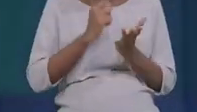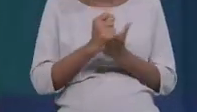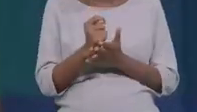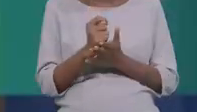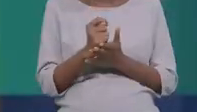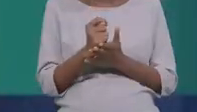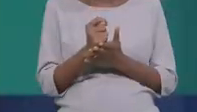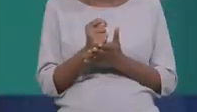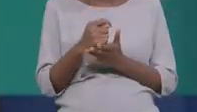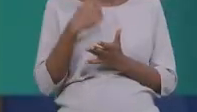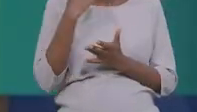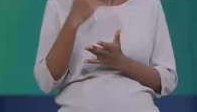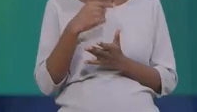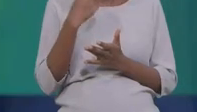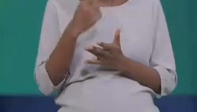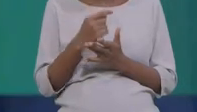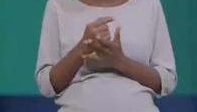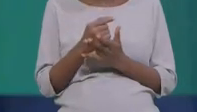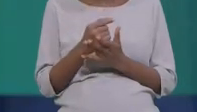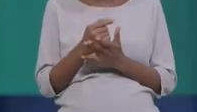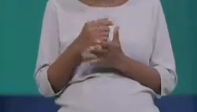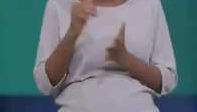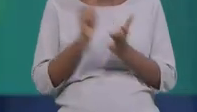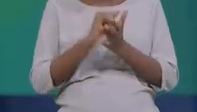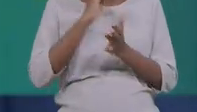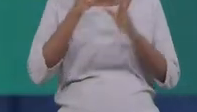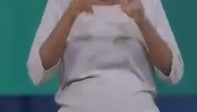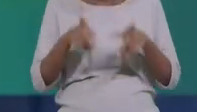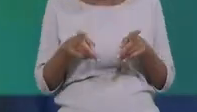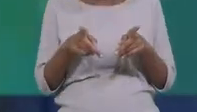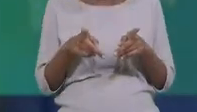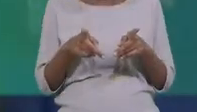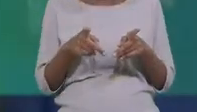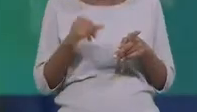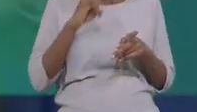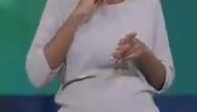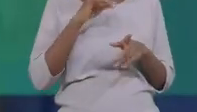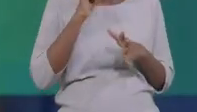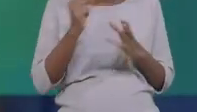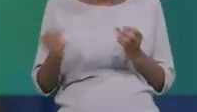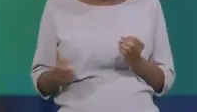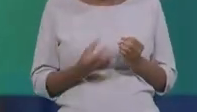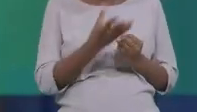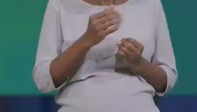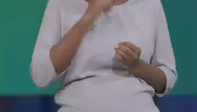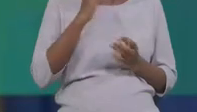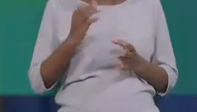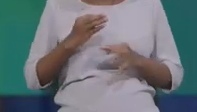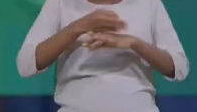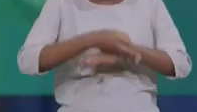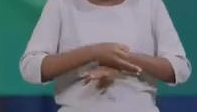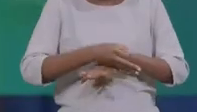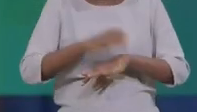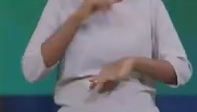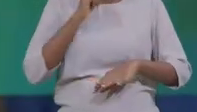vérité. Que le monde, en tant que personne, ce n'est pas une influence,